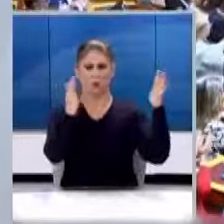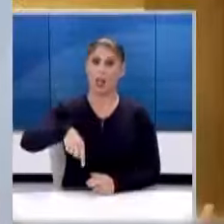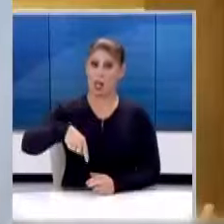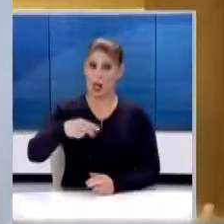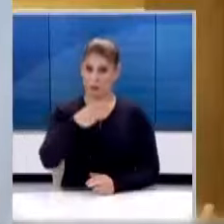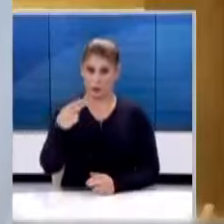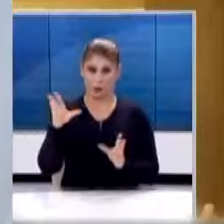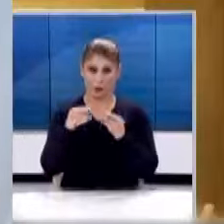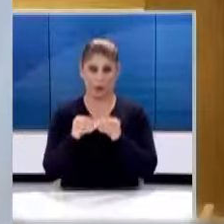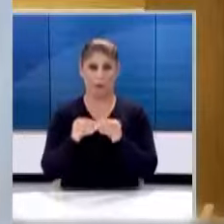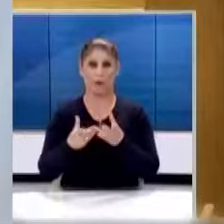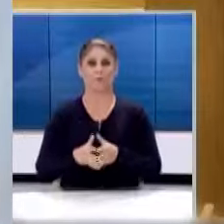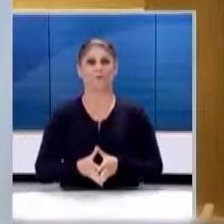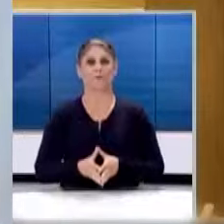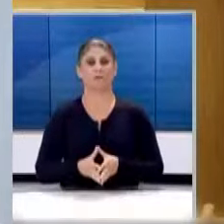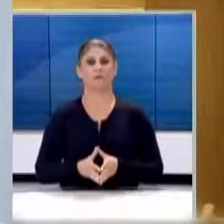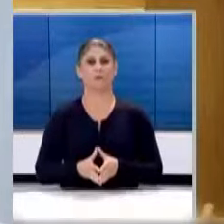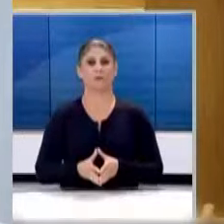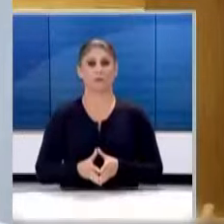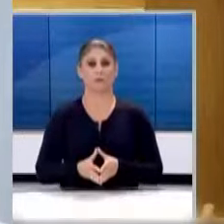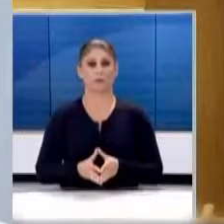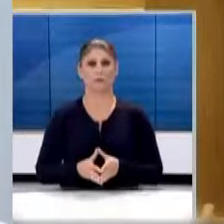Την εννοώ κυρίως με την μορφή